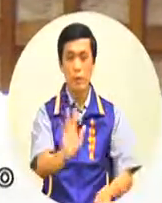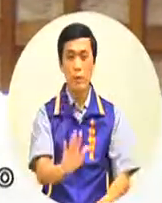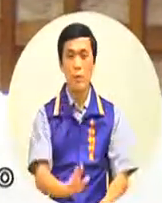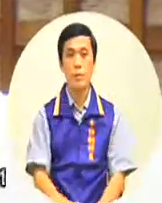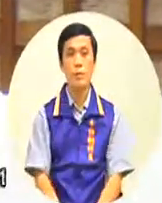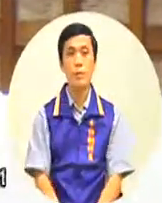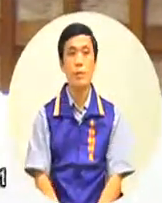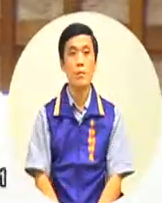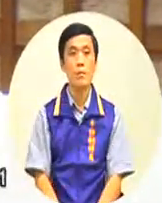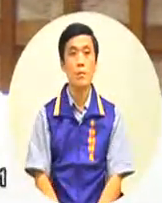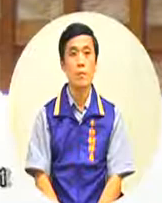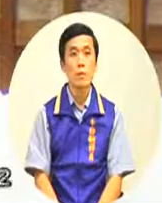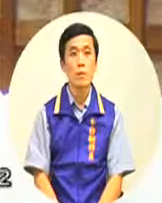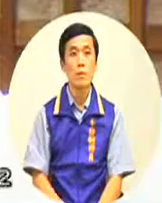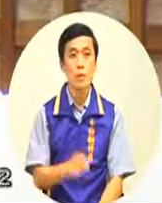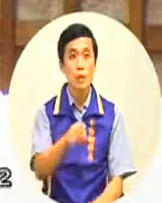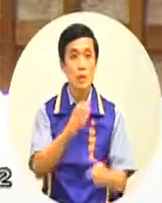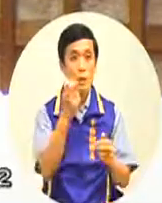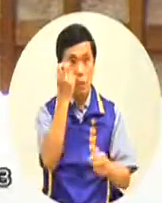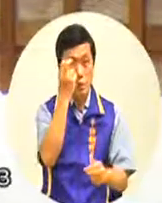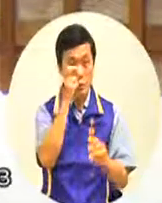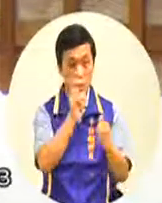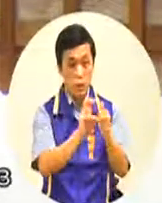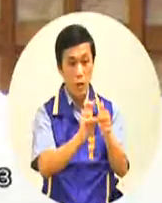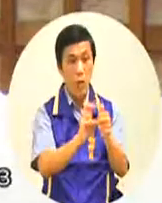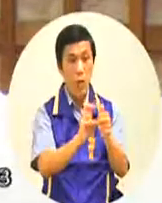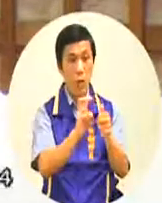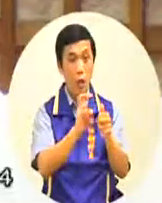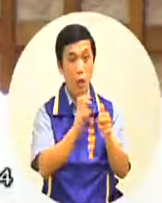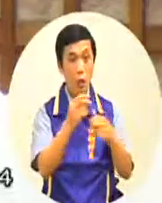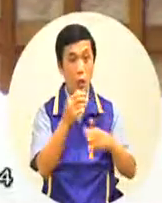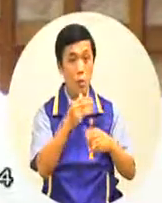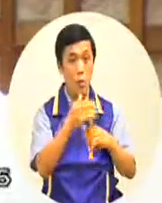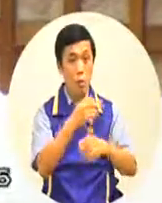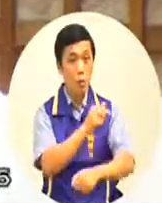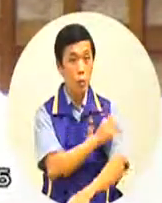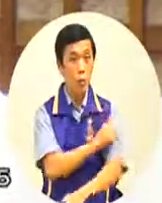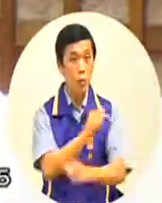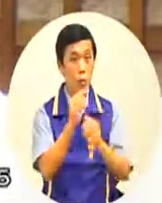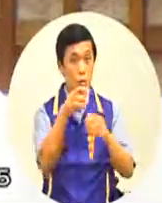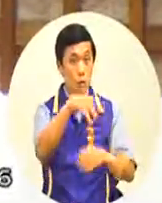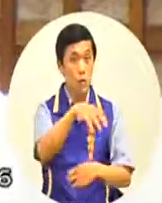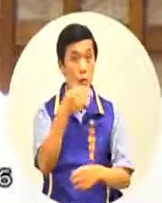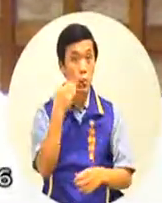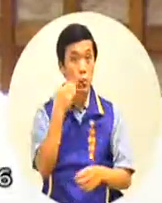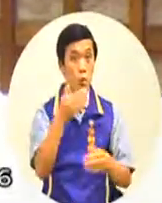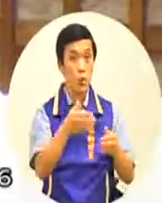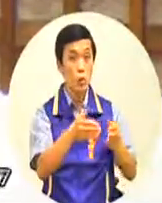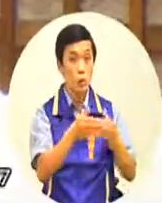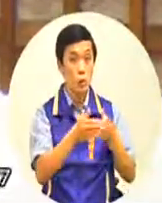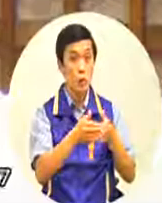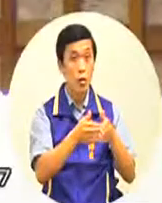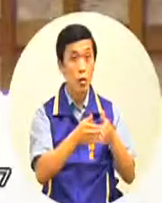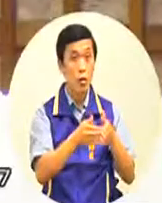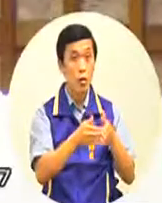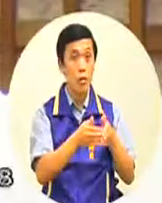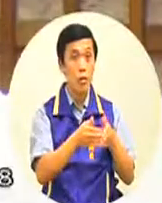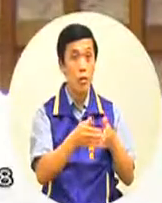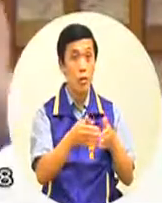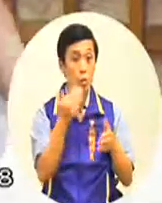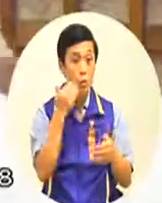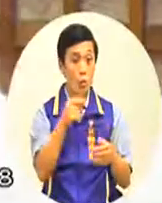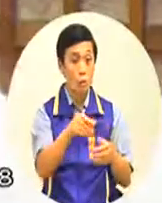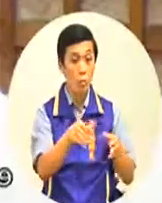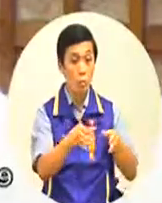是？你养护机构，你着养护机构有需要，因会通操作个。吼、哦，这设备有需要，剩个无需要，你